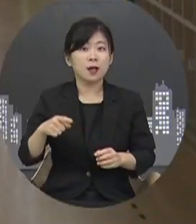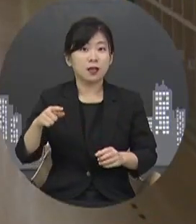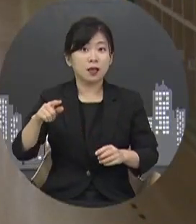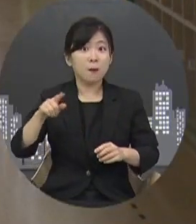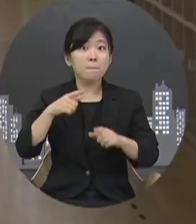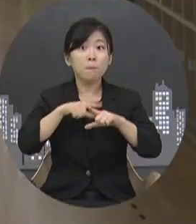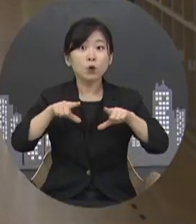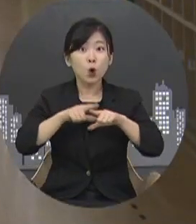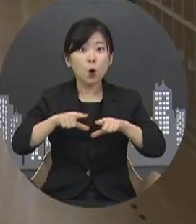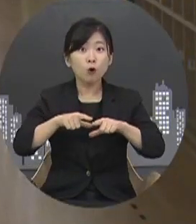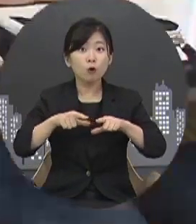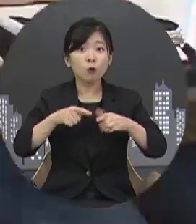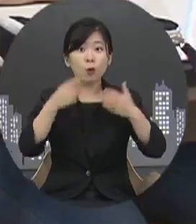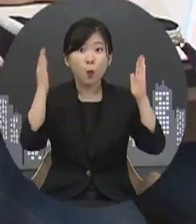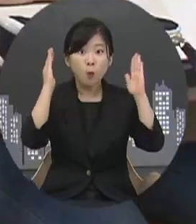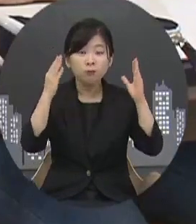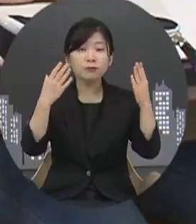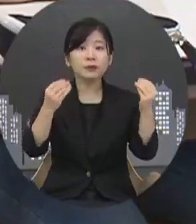퍼집니다.